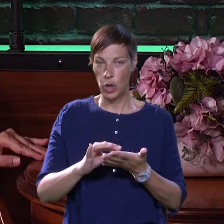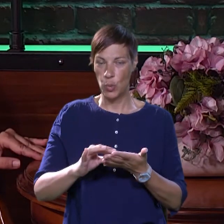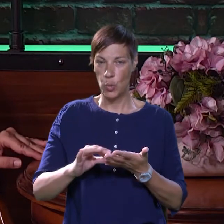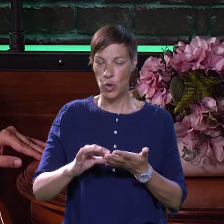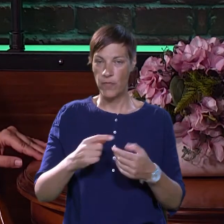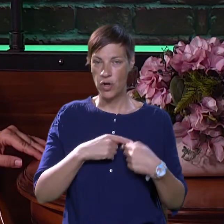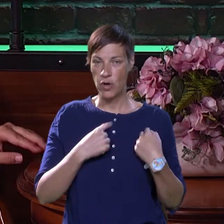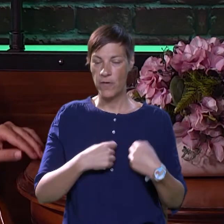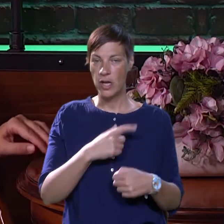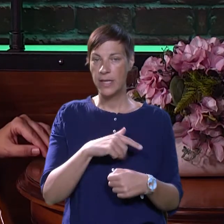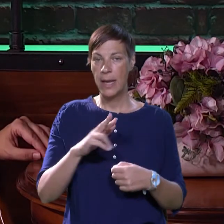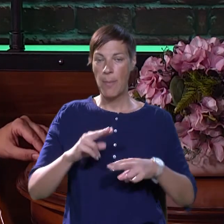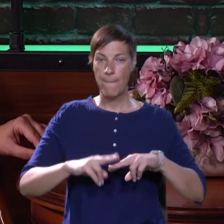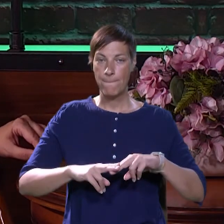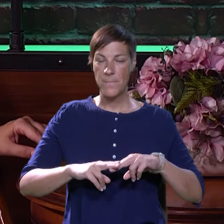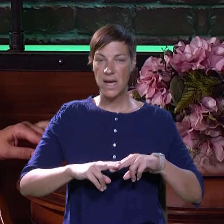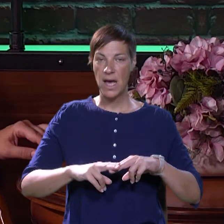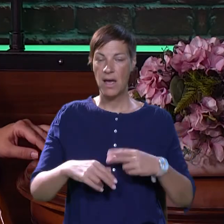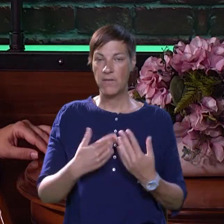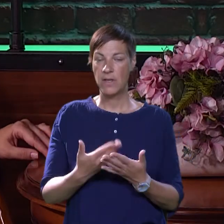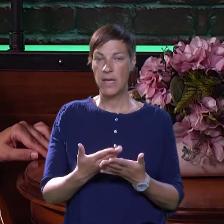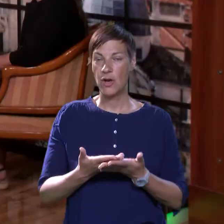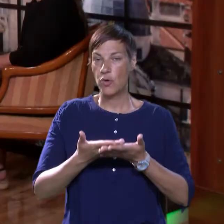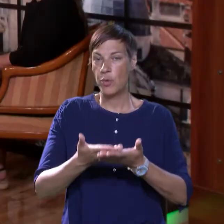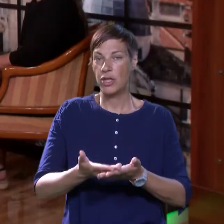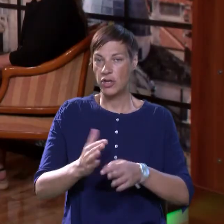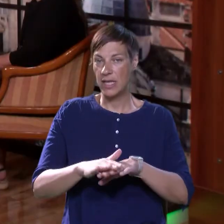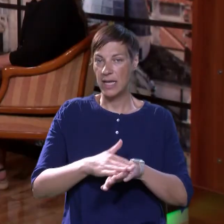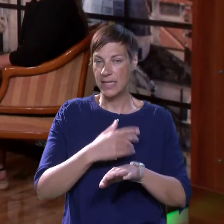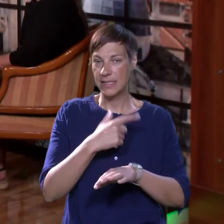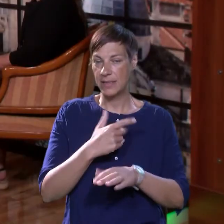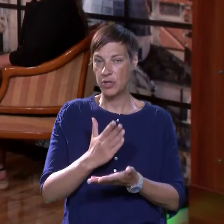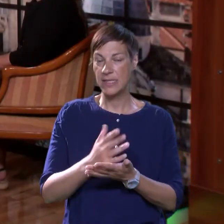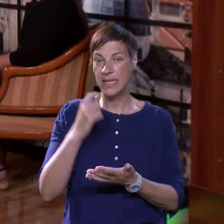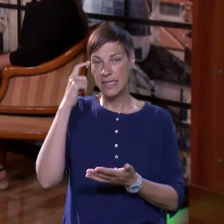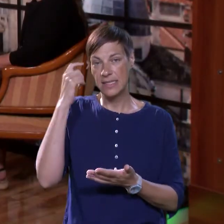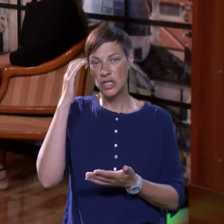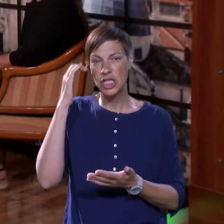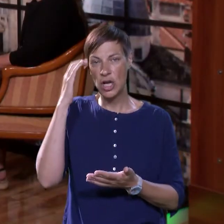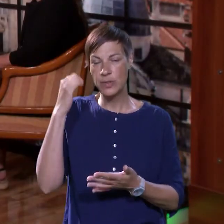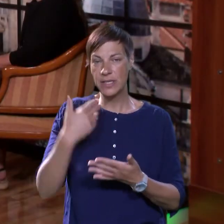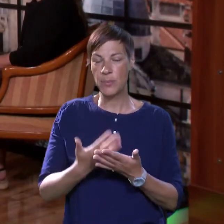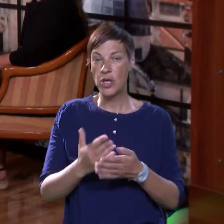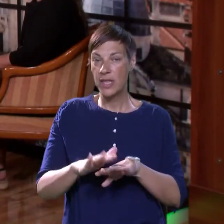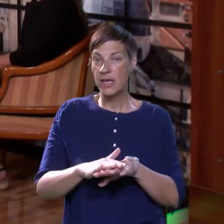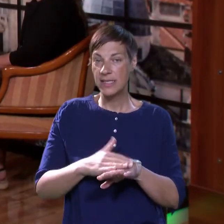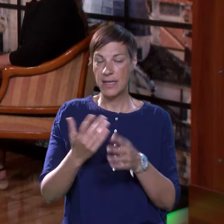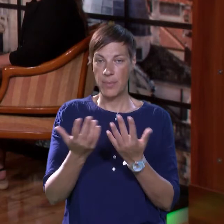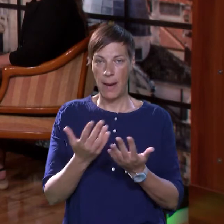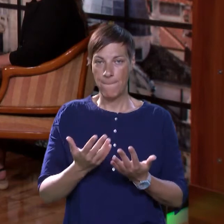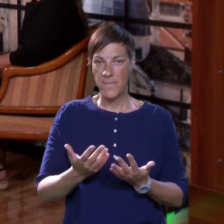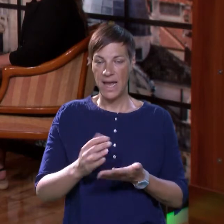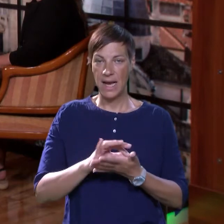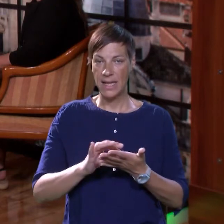ugovoru o volontiranju, svejedno ima pravo. Jer recimo ako mu je dodijeljen skrbnik od Centra za socijalnu skrb, onda taj skrbnik